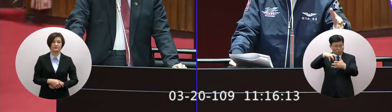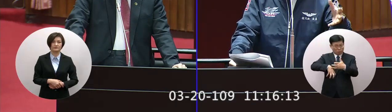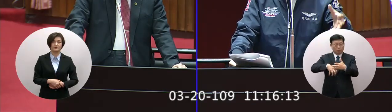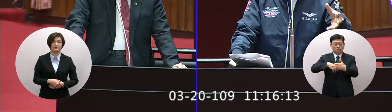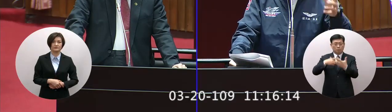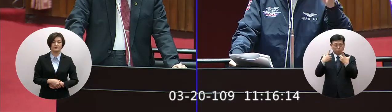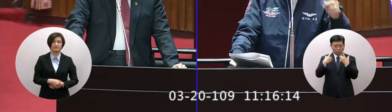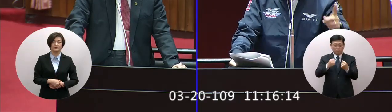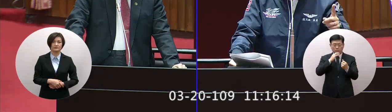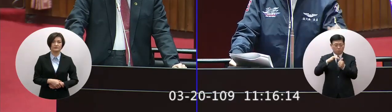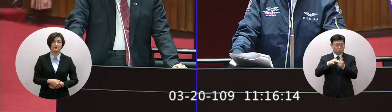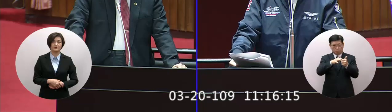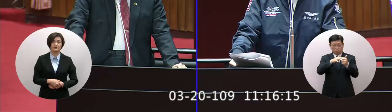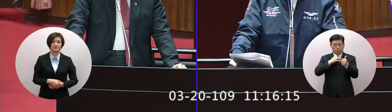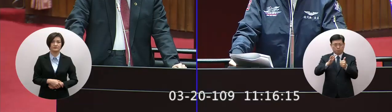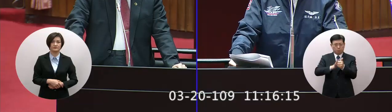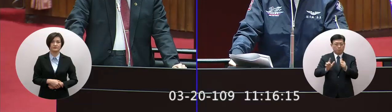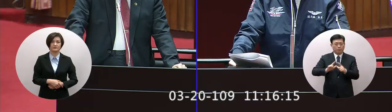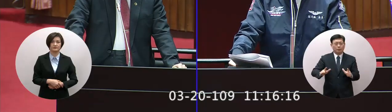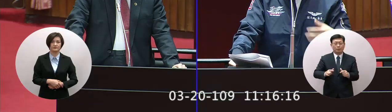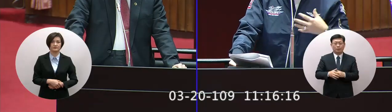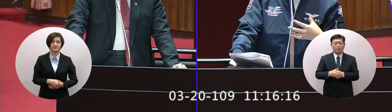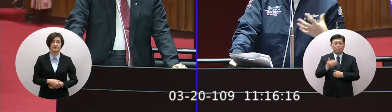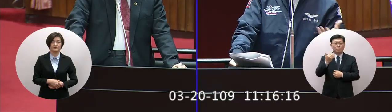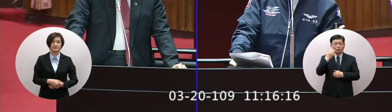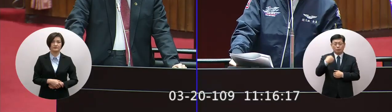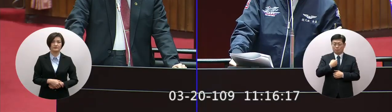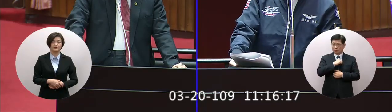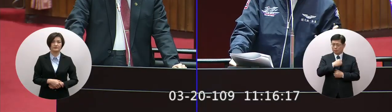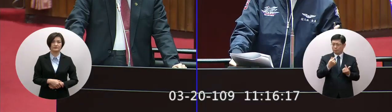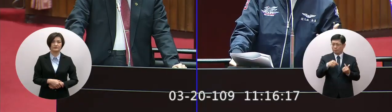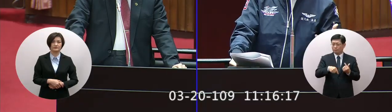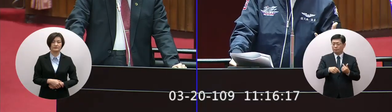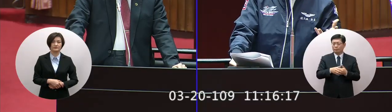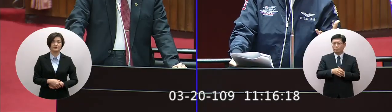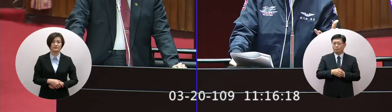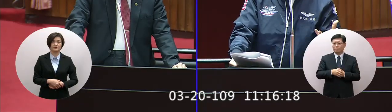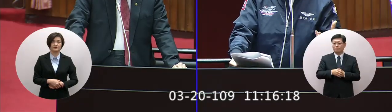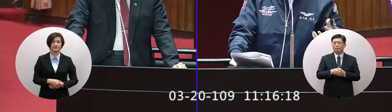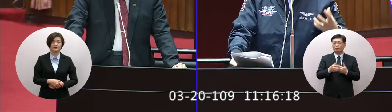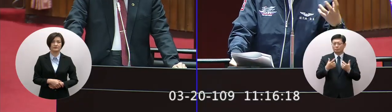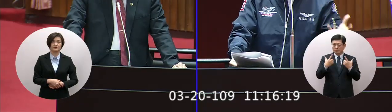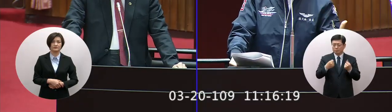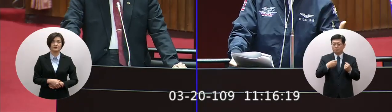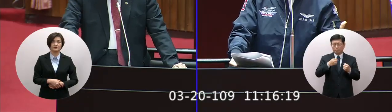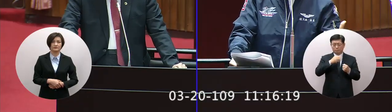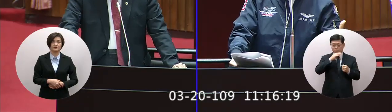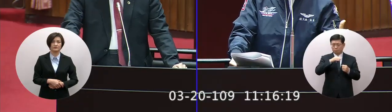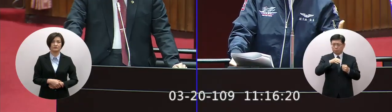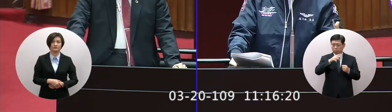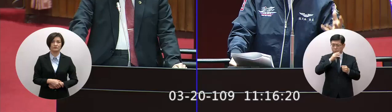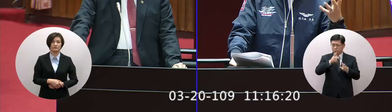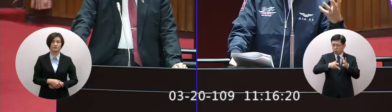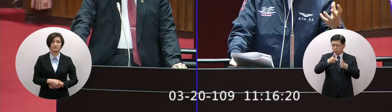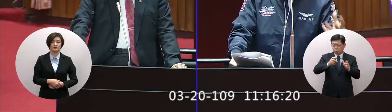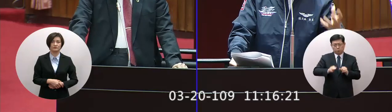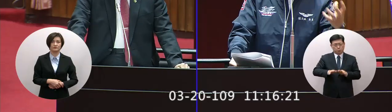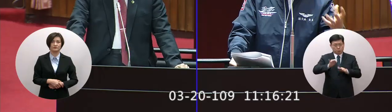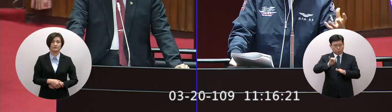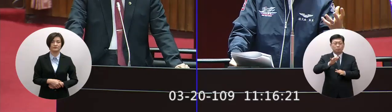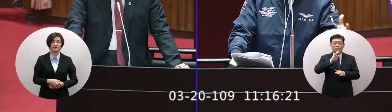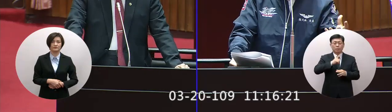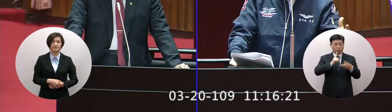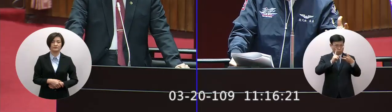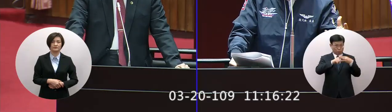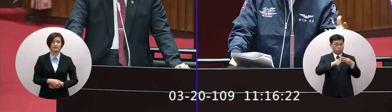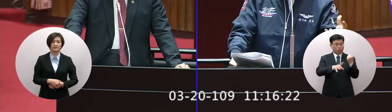要的工业龙头之一这样子哈。那我们台湾的汽车工业其实相当的蓬勃发展，它虽然主